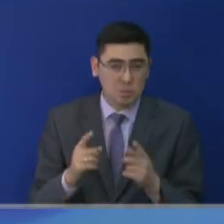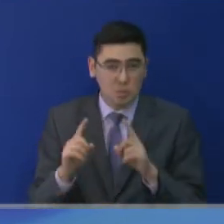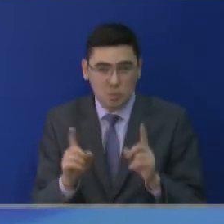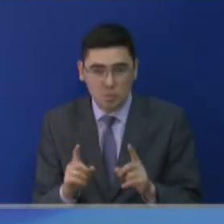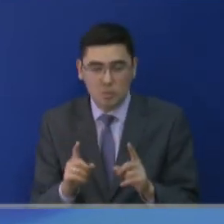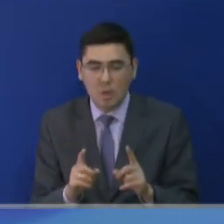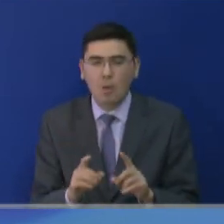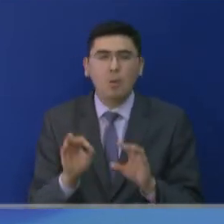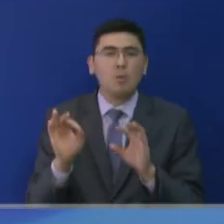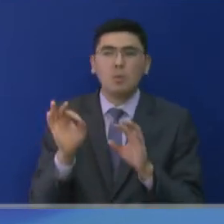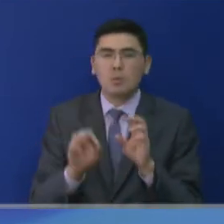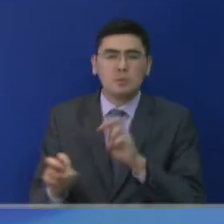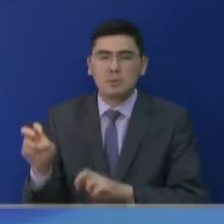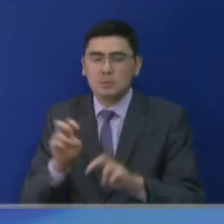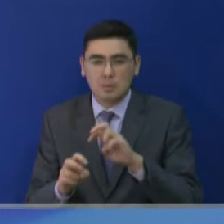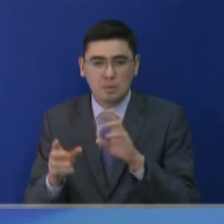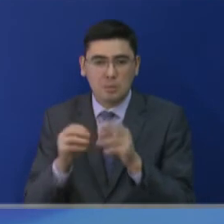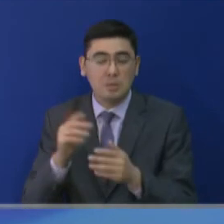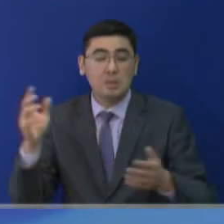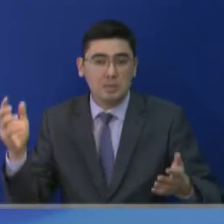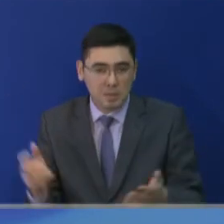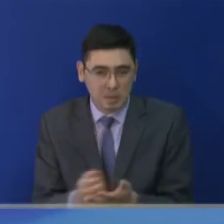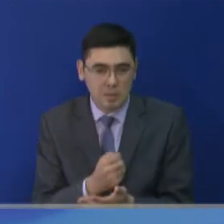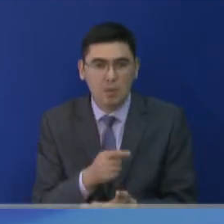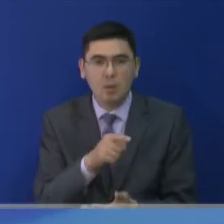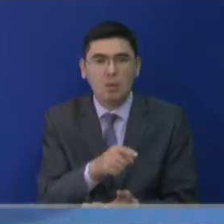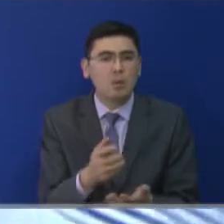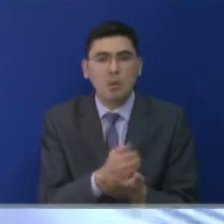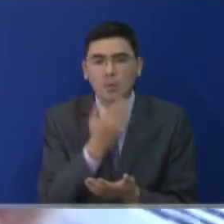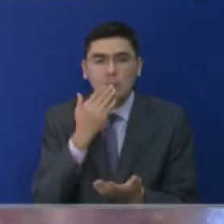іздестіру топтарының мүшелері қаза тапқан сарбаздың туыстарын іздестіруде.